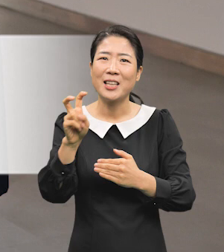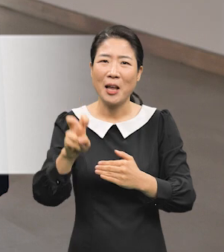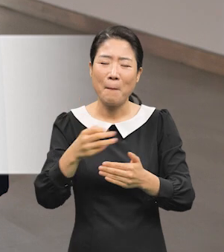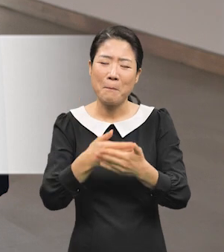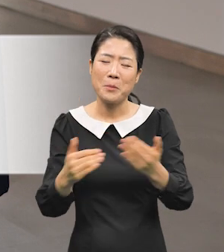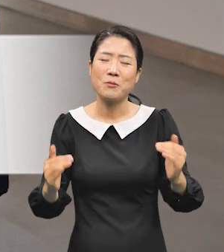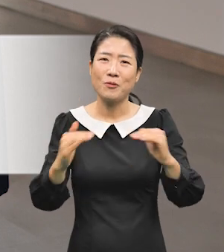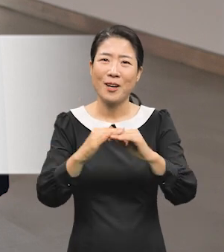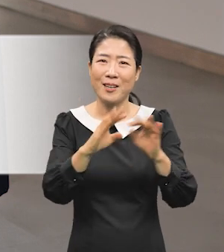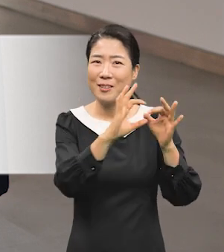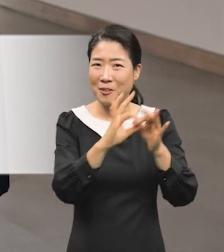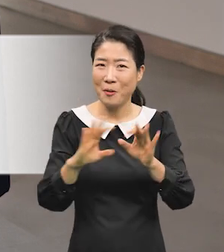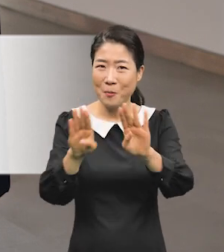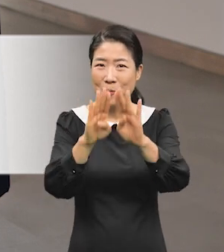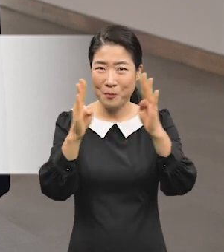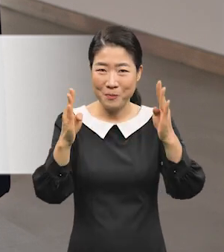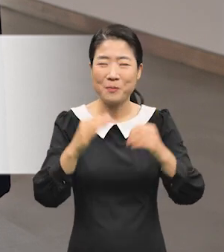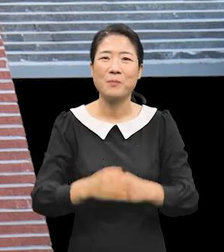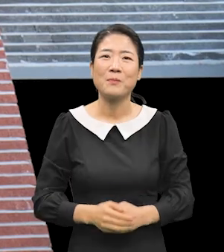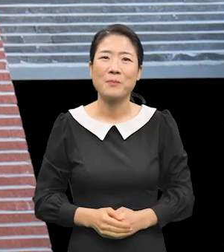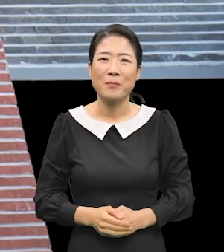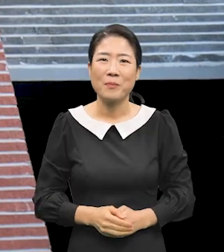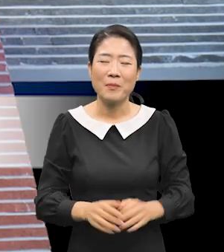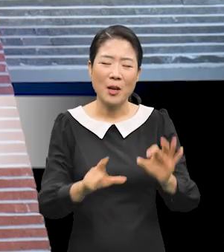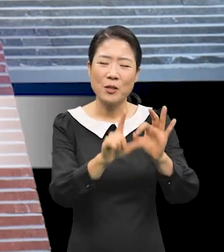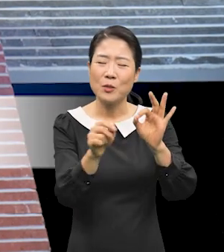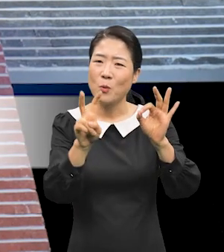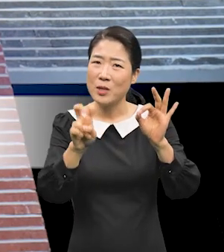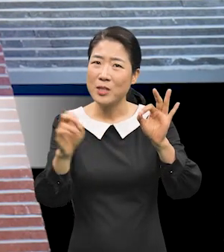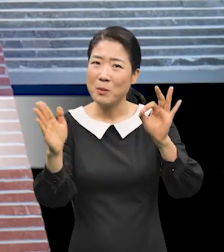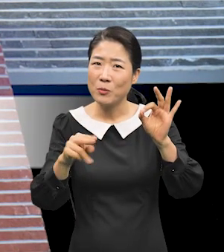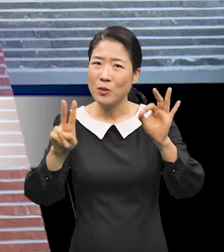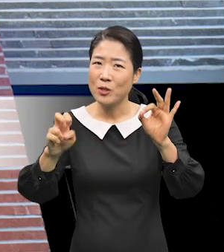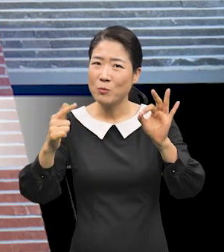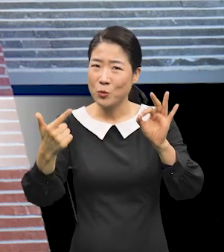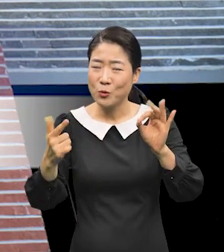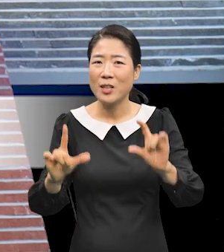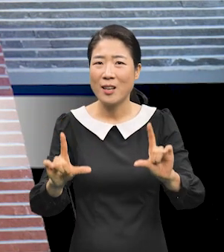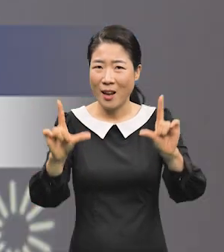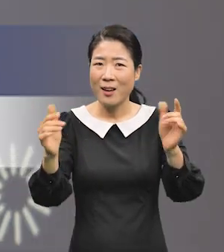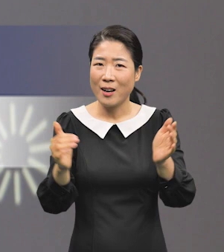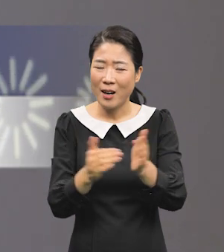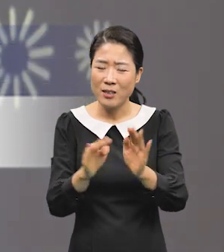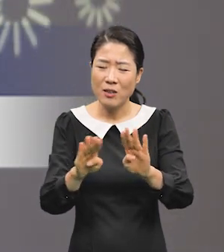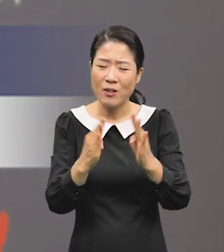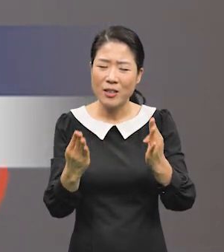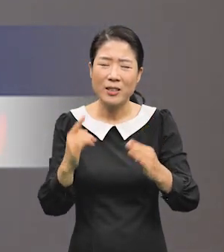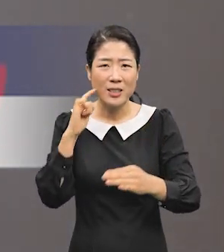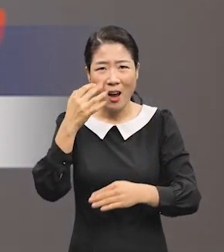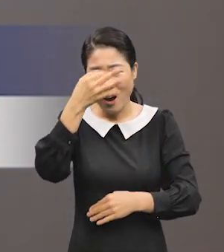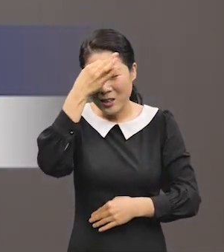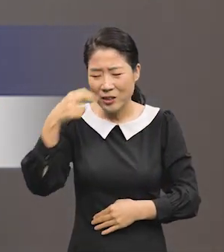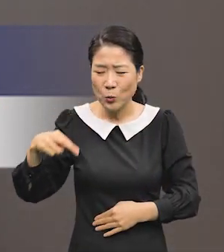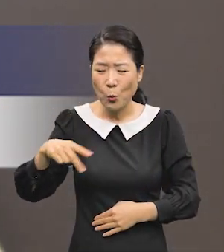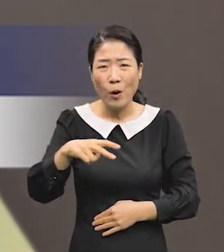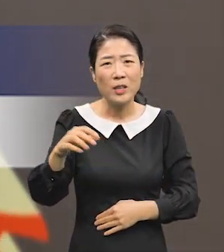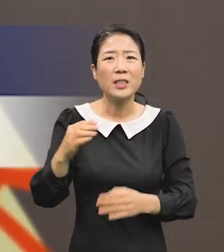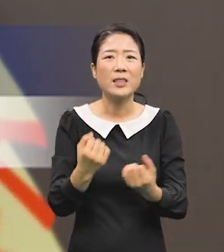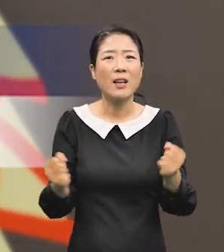미술관에서 있따라 개최합니다 10월 20일부터 26일까지 열리는 아트워커